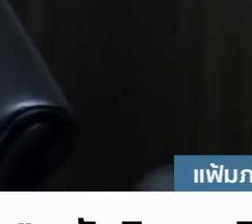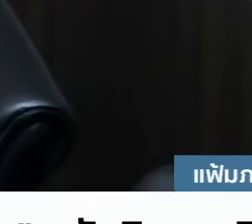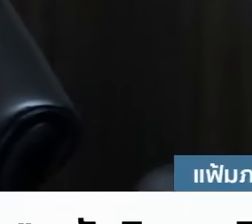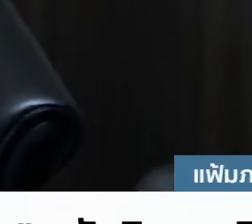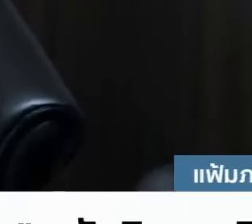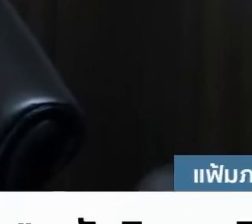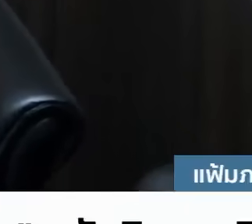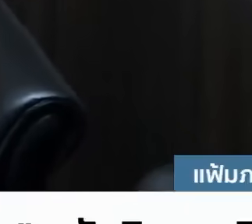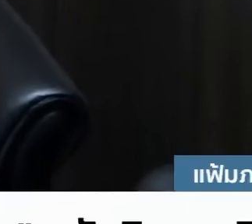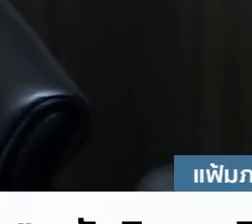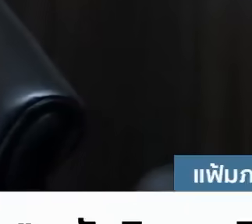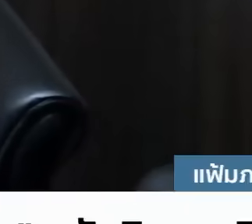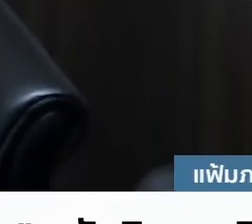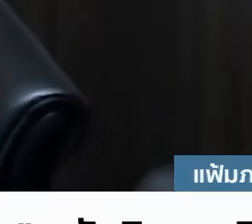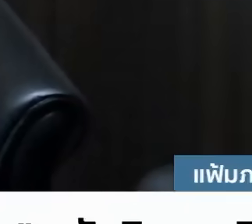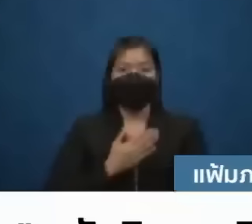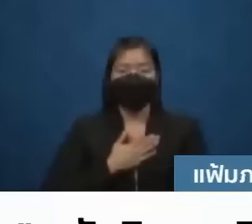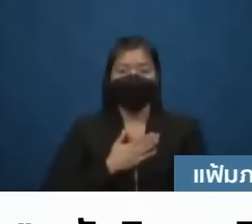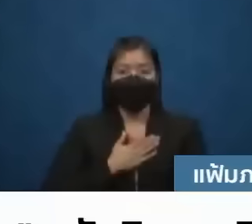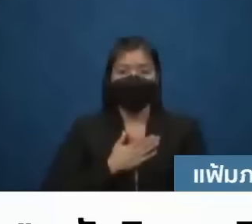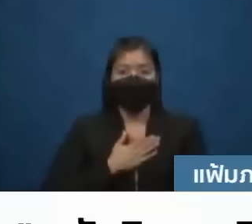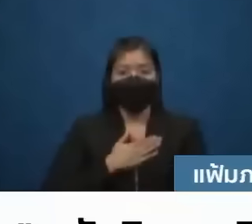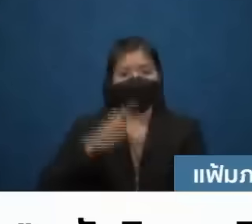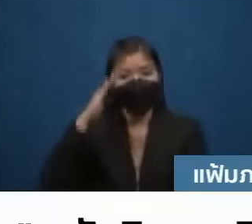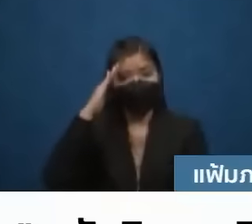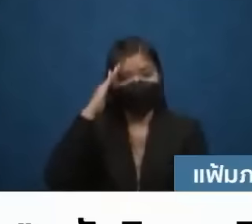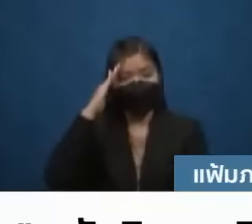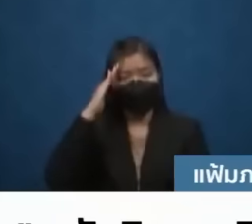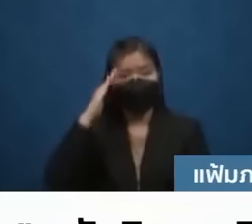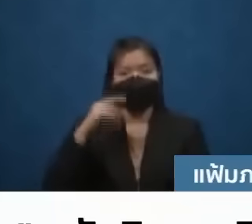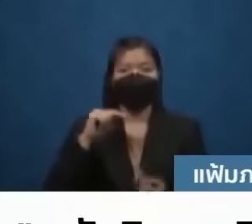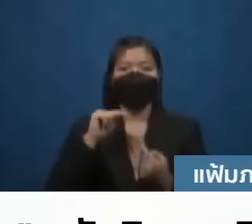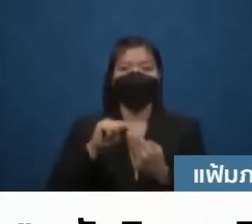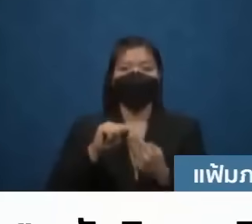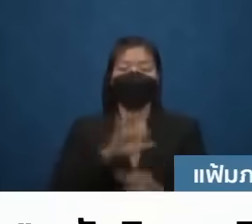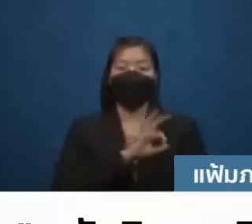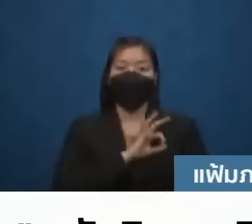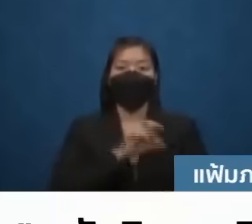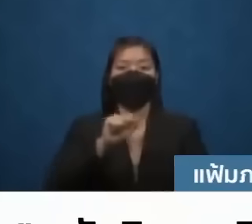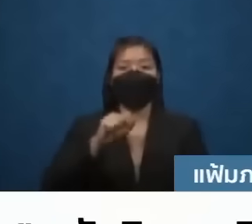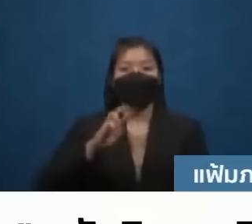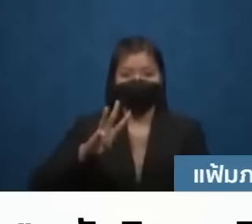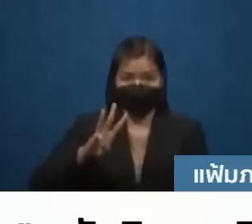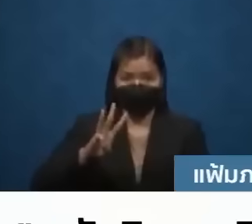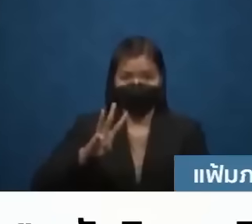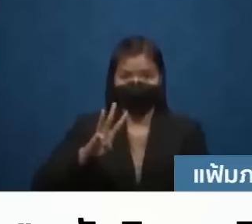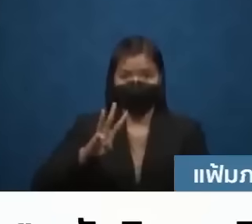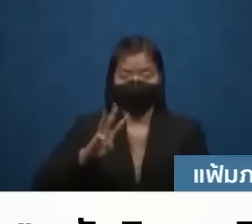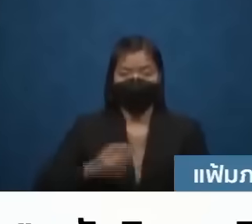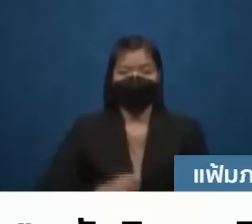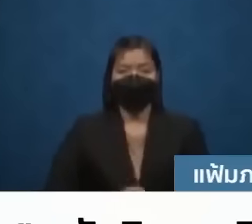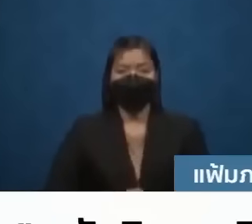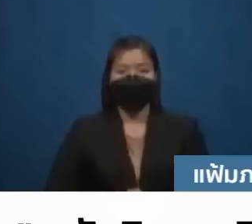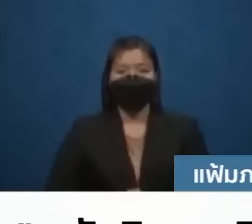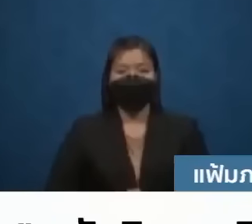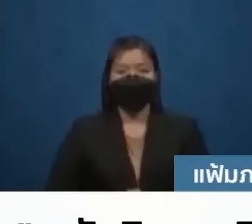บัติแบบนี้เนี่ยไม่น่าจะเกิดประโยชน์แล้วก็มองว่าพรรคก้าวไกลเนี่ยต้องการเสนอแก้ไขกฎหมายตัวเนี้ยเพื่อต้องการที่จะ